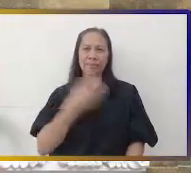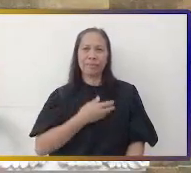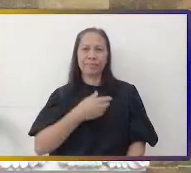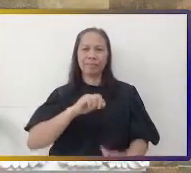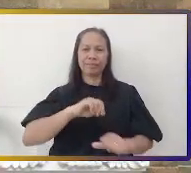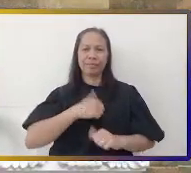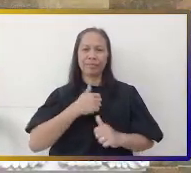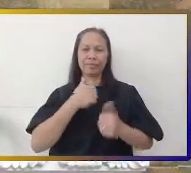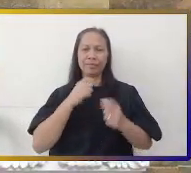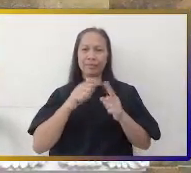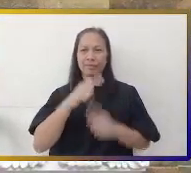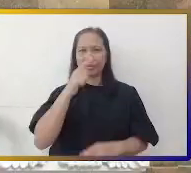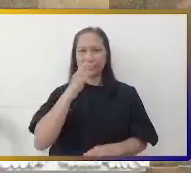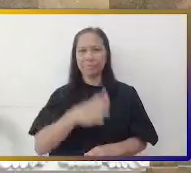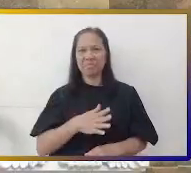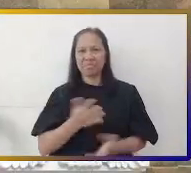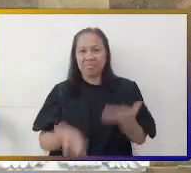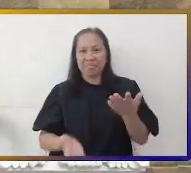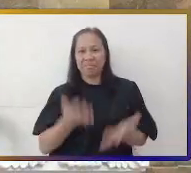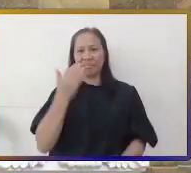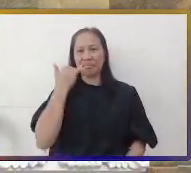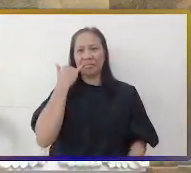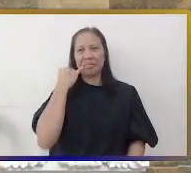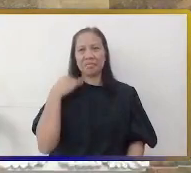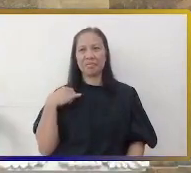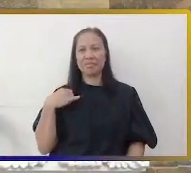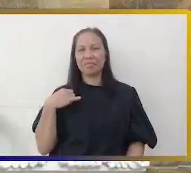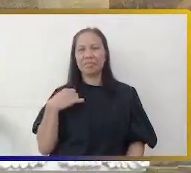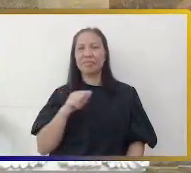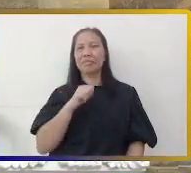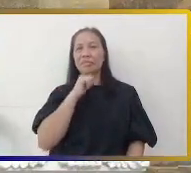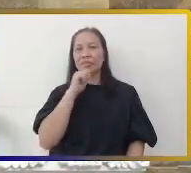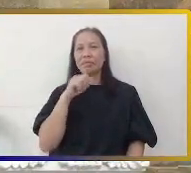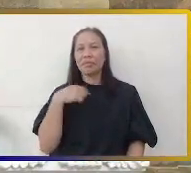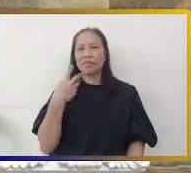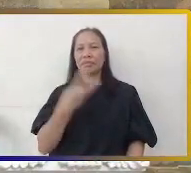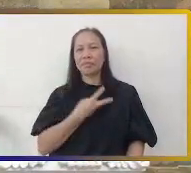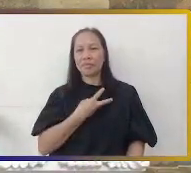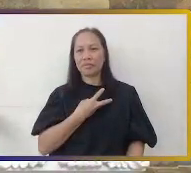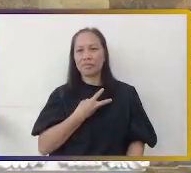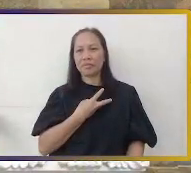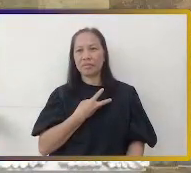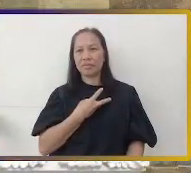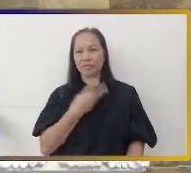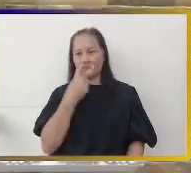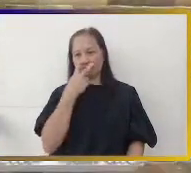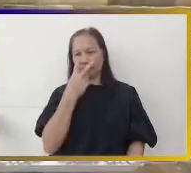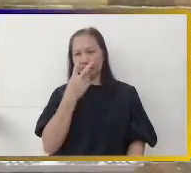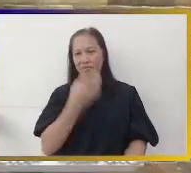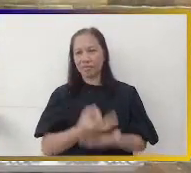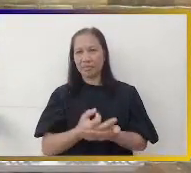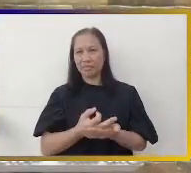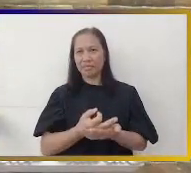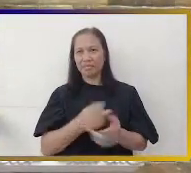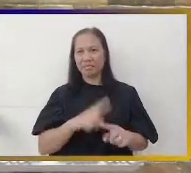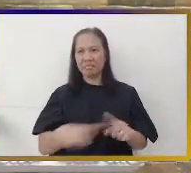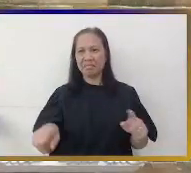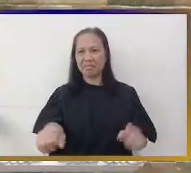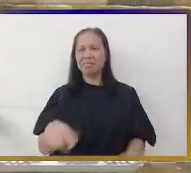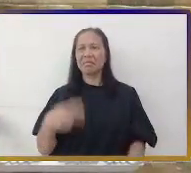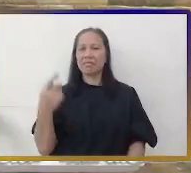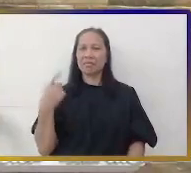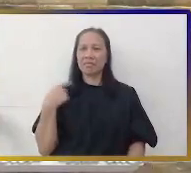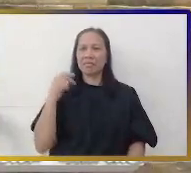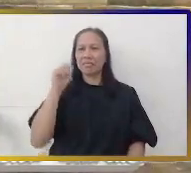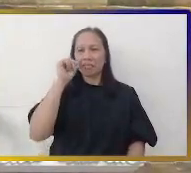maaaring kahapon hindi tayo nasira sa pera pero tandaan mo May Bukas Pa na hindi mo alam ang